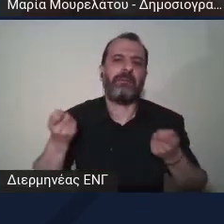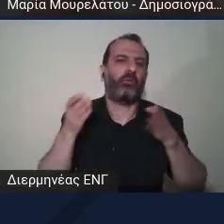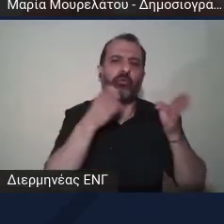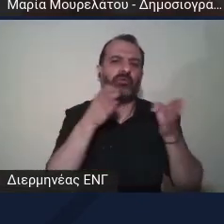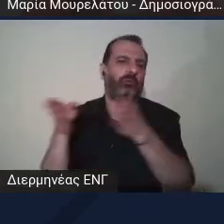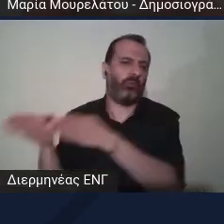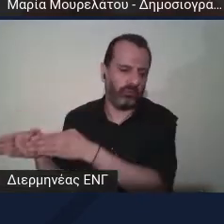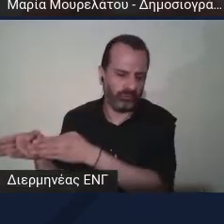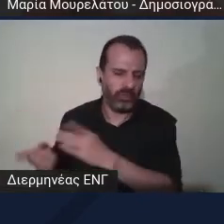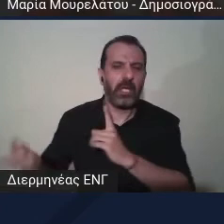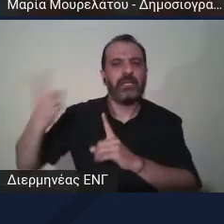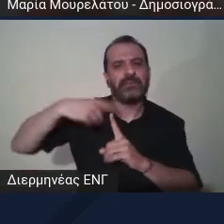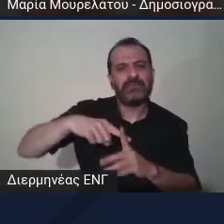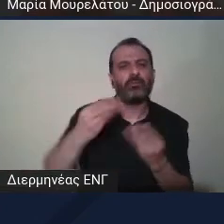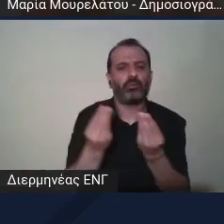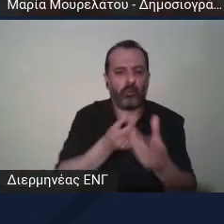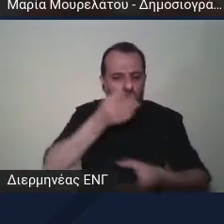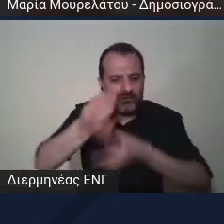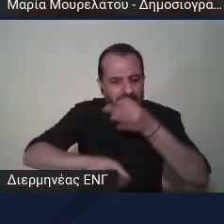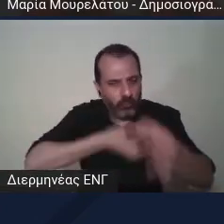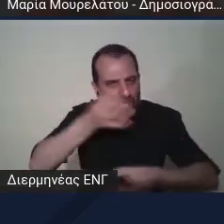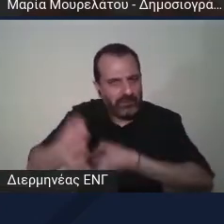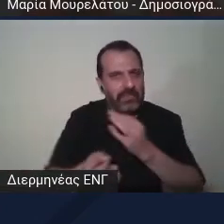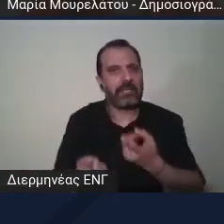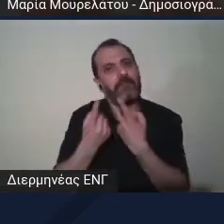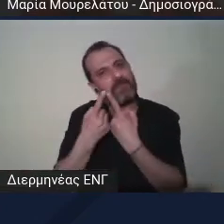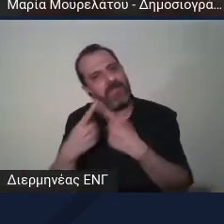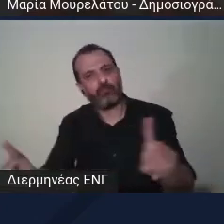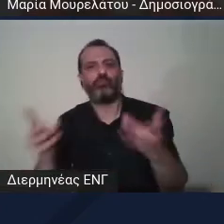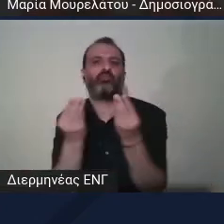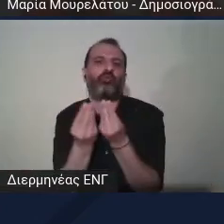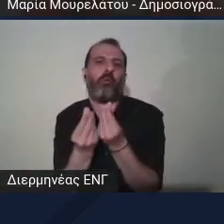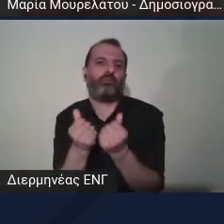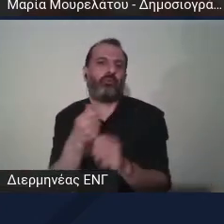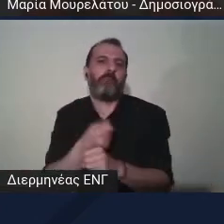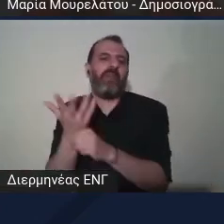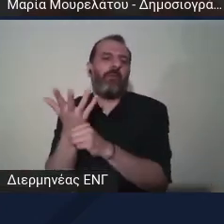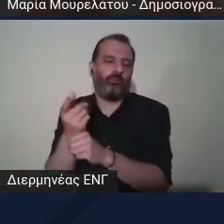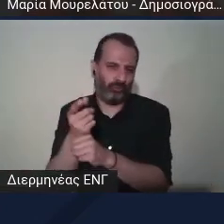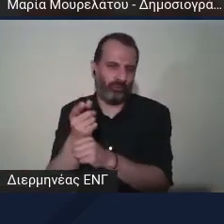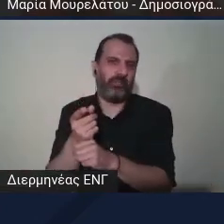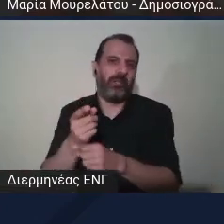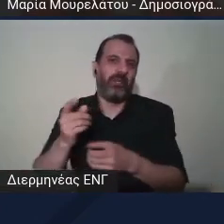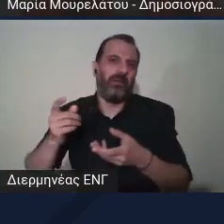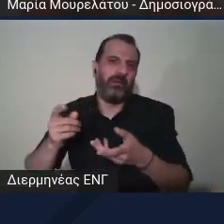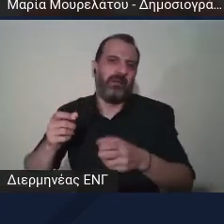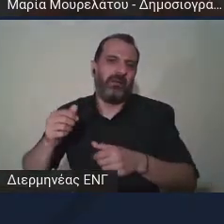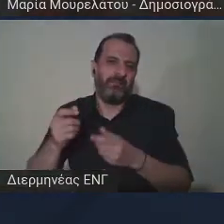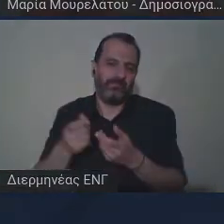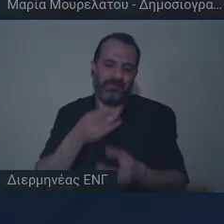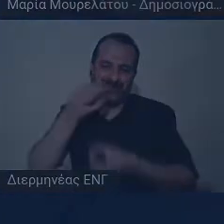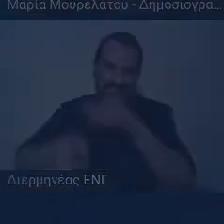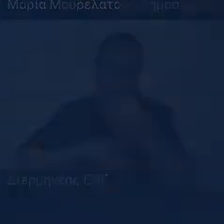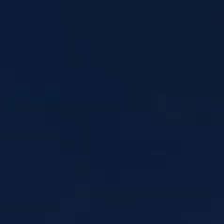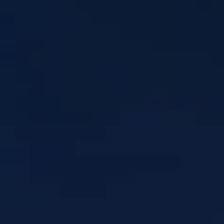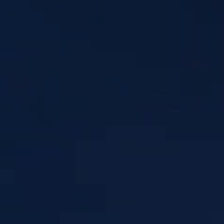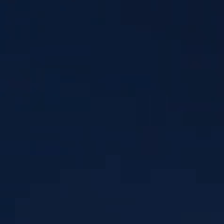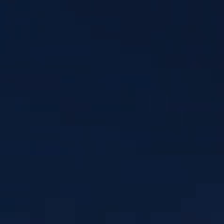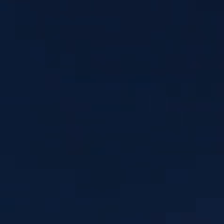μέσω εναλλακτικών μεθόδων συμβουλευτικής, γιατί πολύ απλά το μέλλον ανήκει σε αυτούς που το προετοιμάζουν.